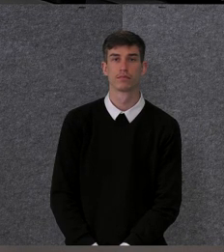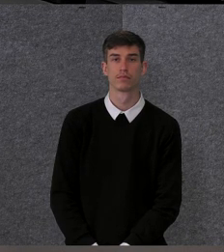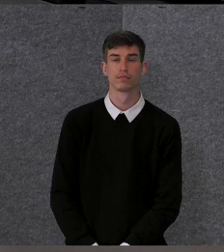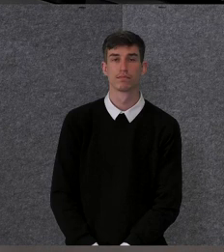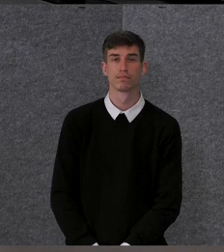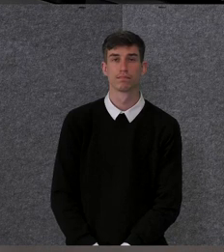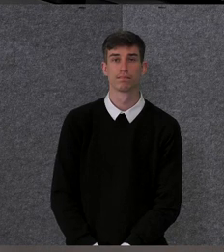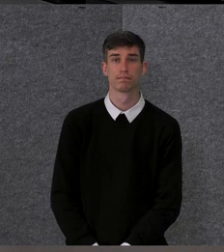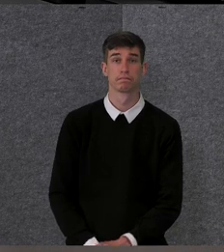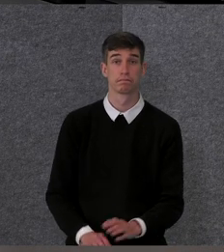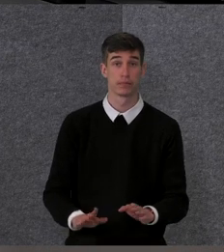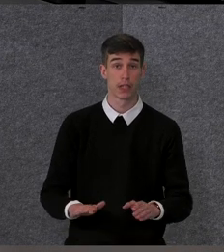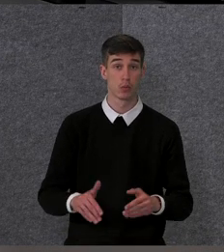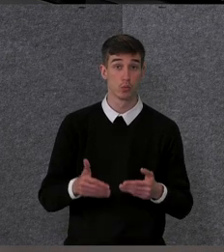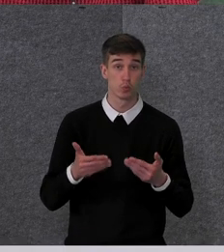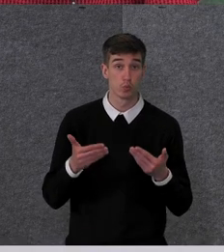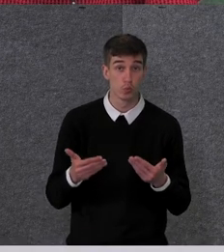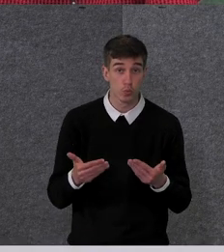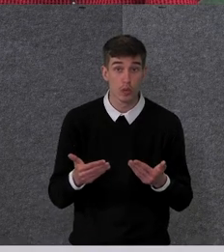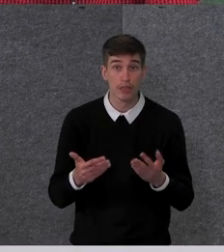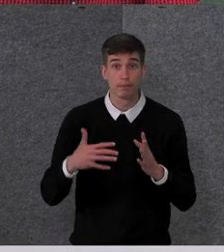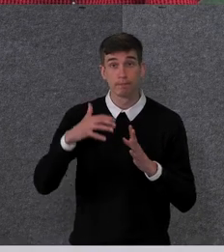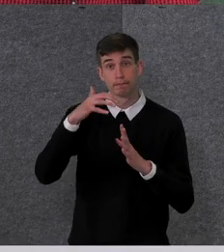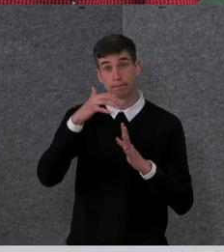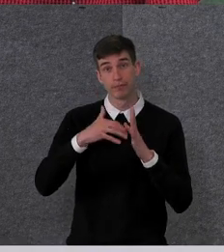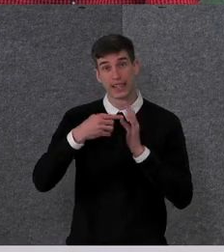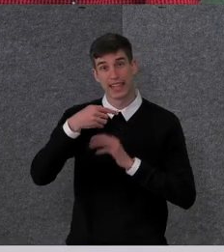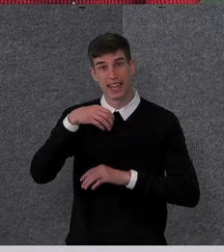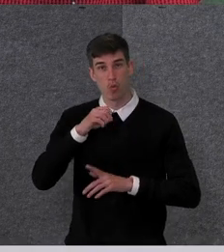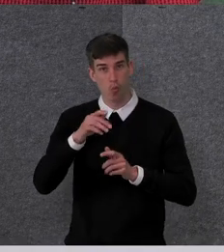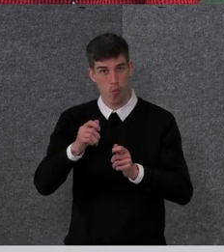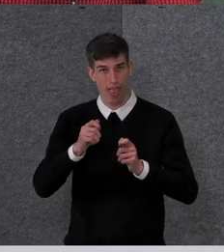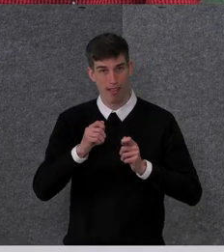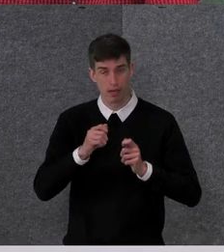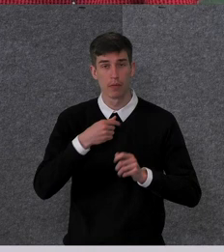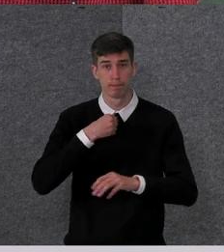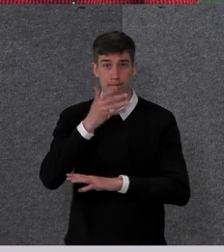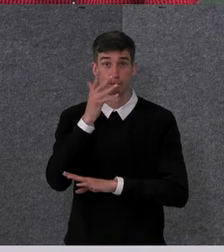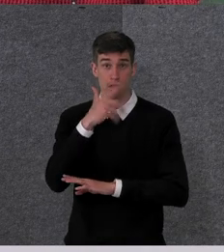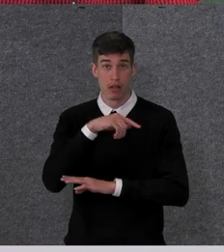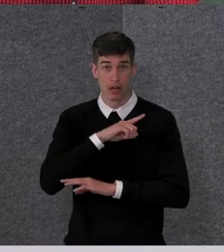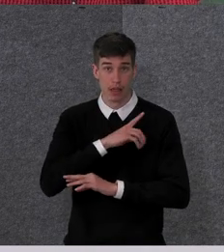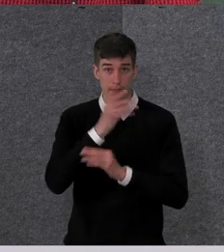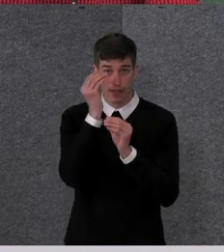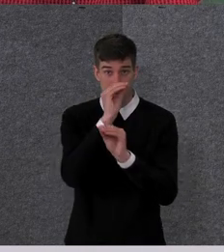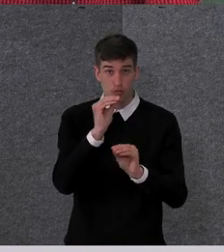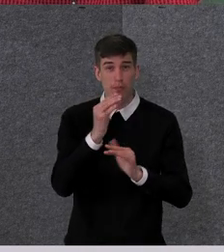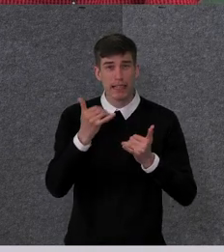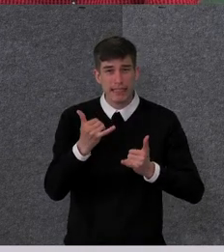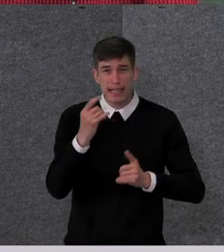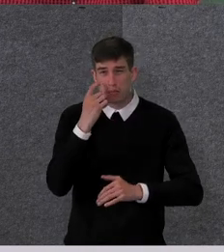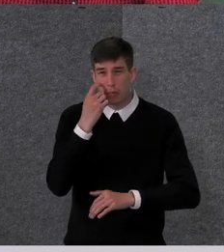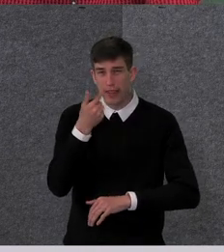So, wir können jetzt gleich in die Befassung des GO-Antrags einsteigen. Ich möchte aber diese Gelegenheit